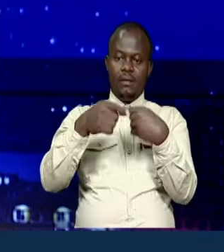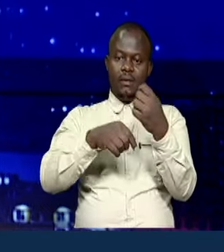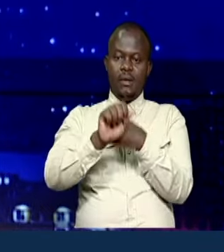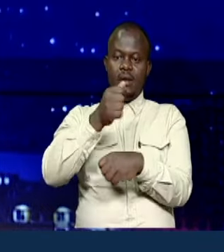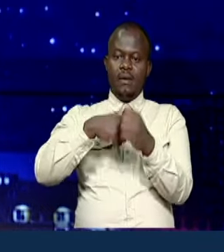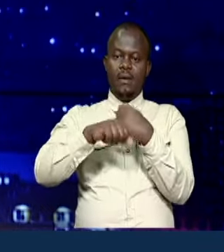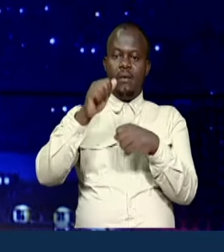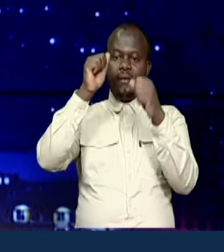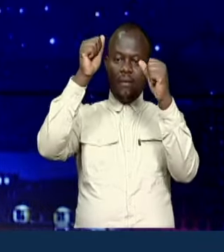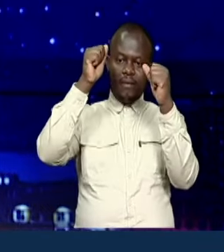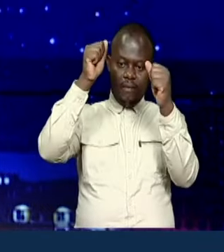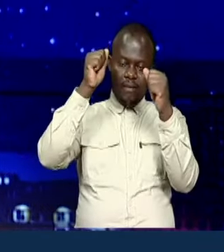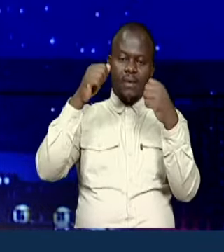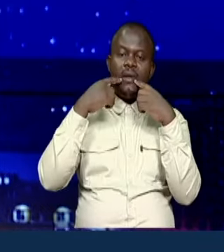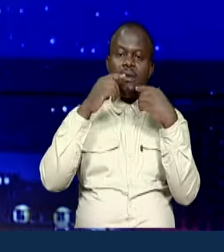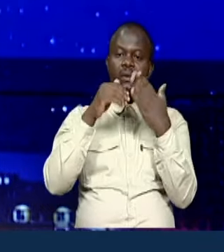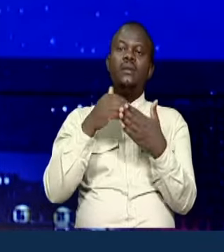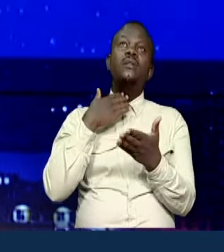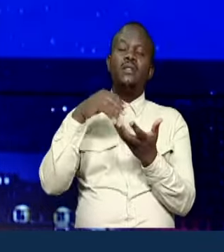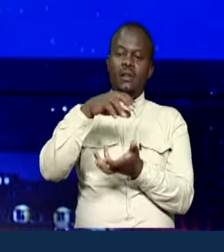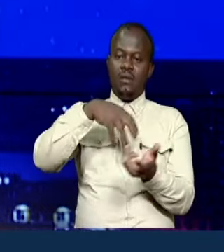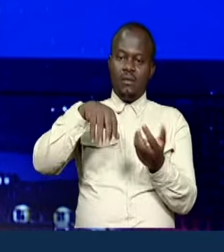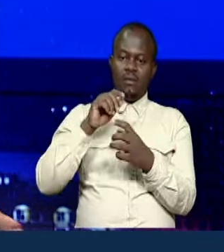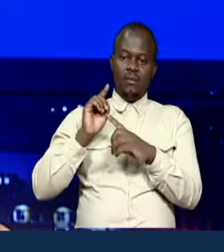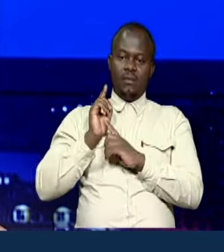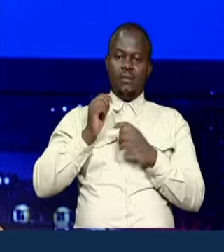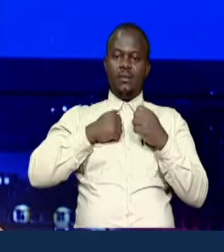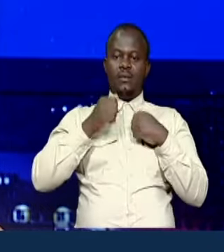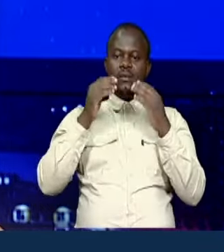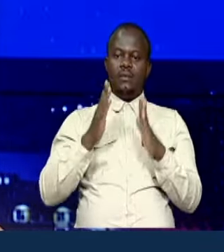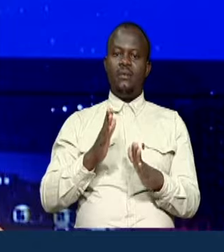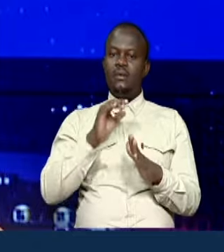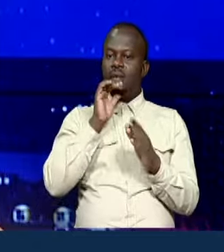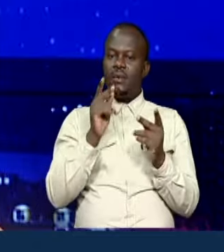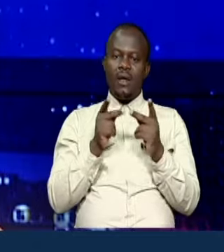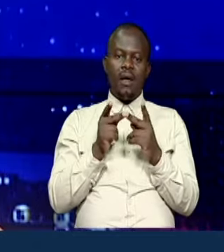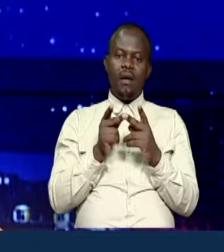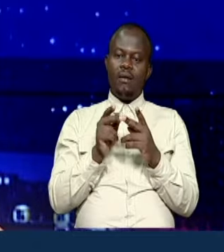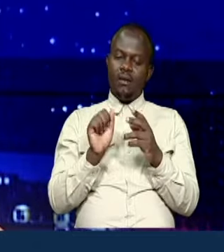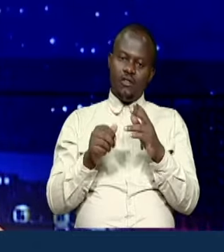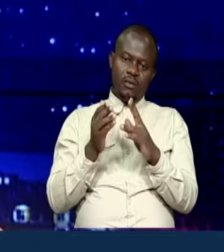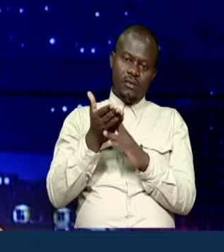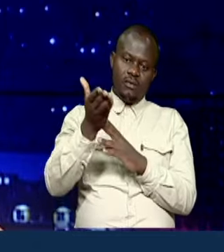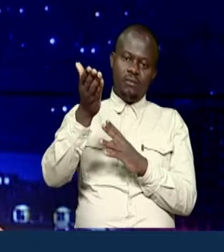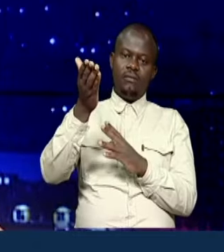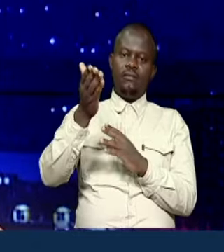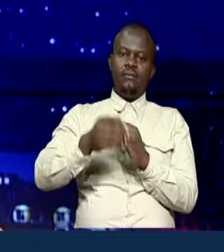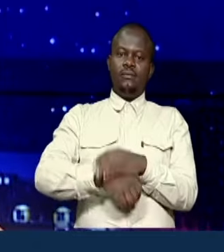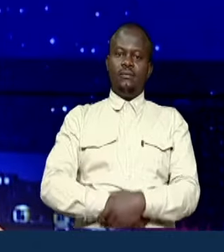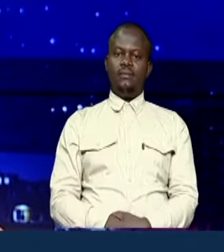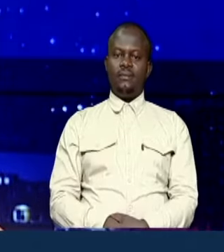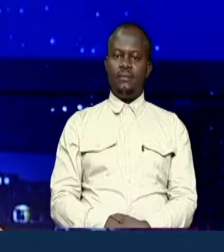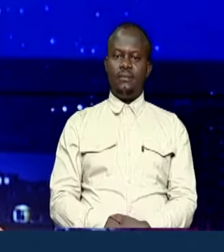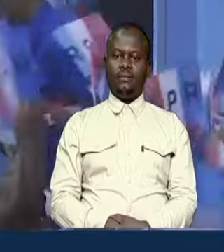byo kwiyamamaza aho yavuze ko ushaka guhungabanya umutekano w'u Rwanda ntaho azamenera reka tubibaze Jean-Claude